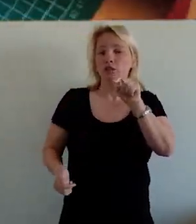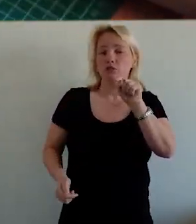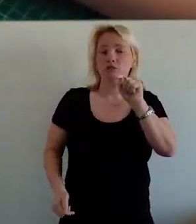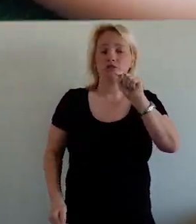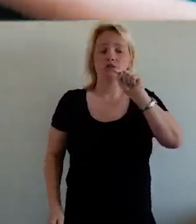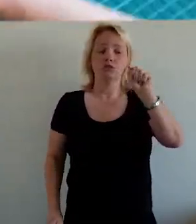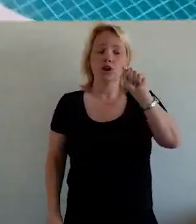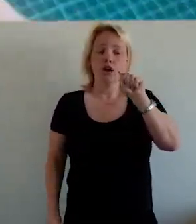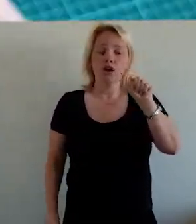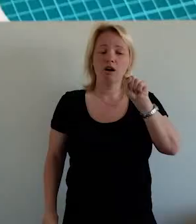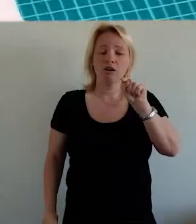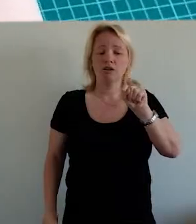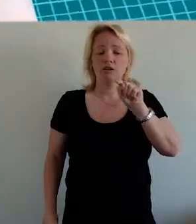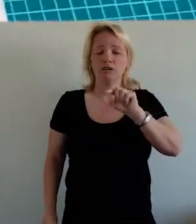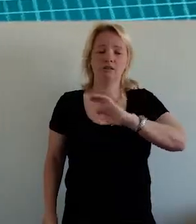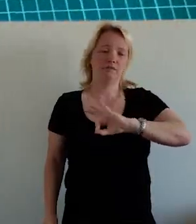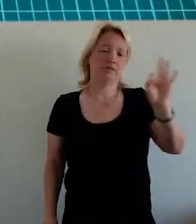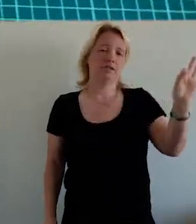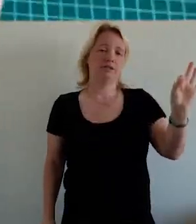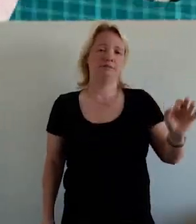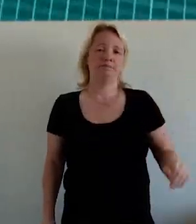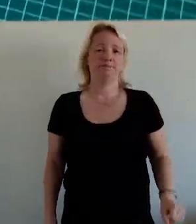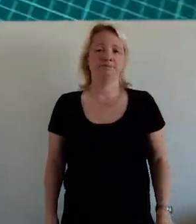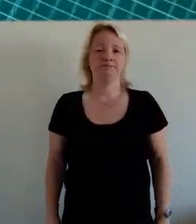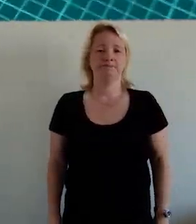Můžeme dělat tečky nebo čárky.